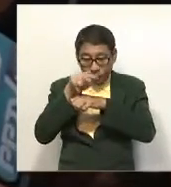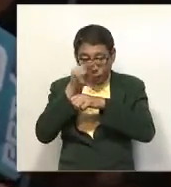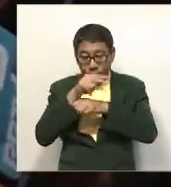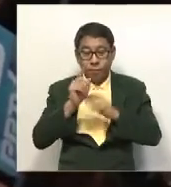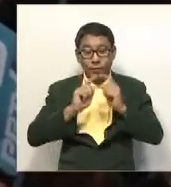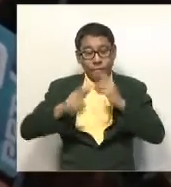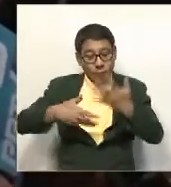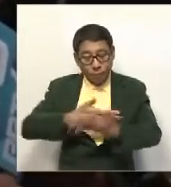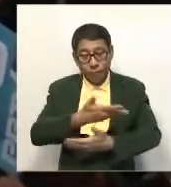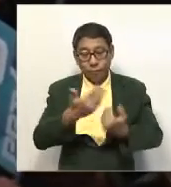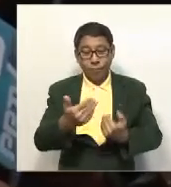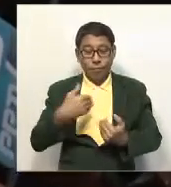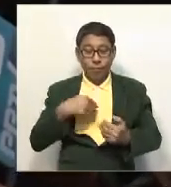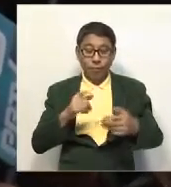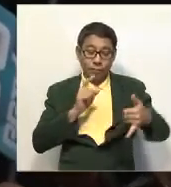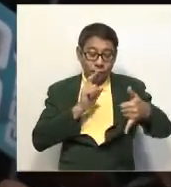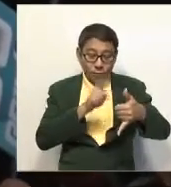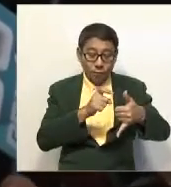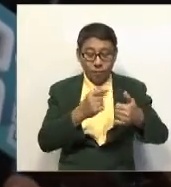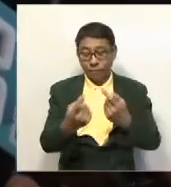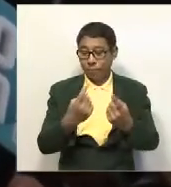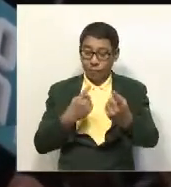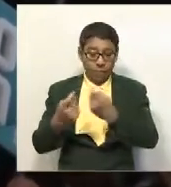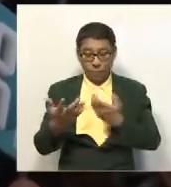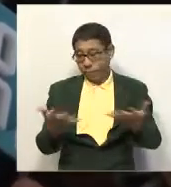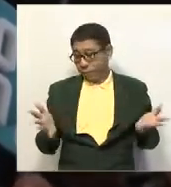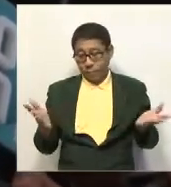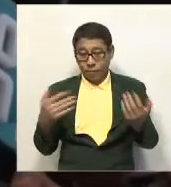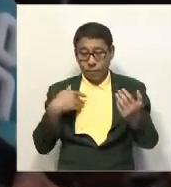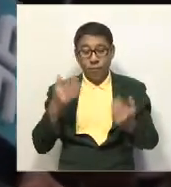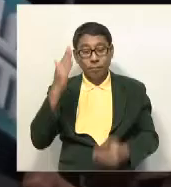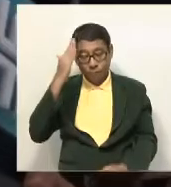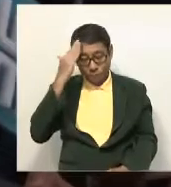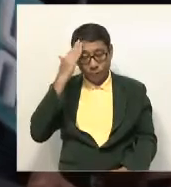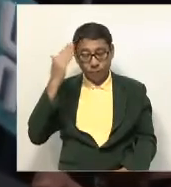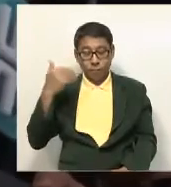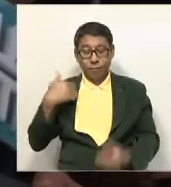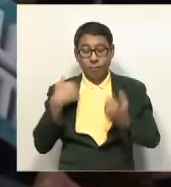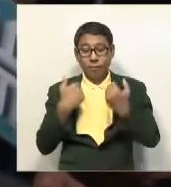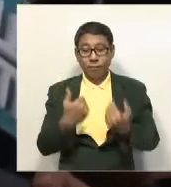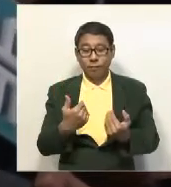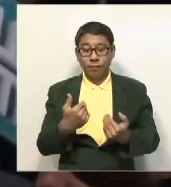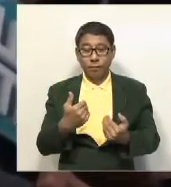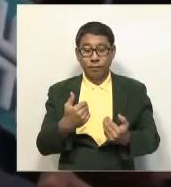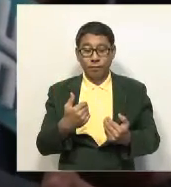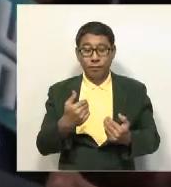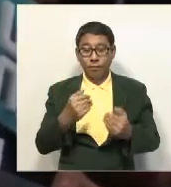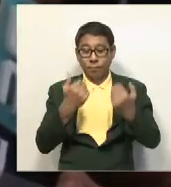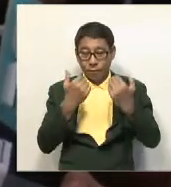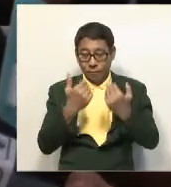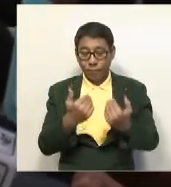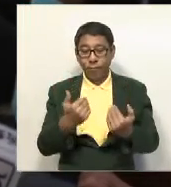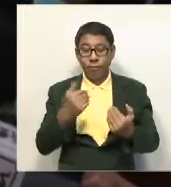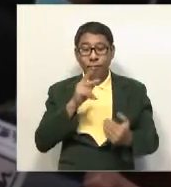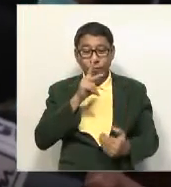ลาพูดกันในเรื่องนี้จะมีการซักถามอะไรต่ออะไรไหมไม่มีก็รับทราบนะเพราะนั้นว่าบางครั้งเนี่